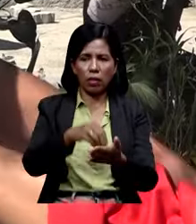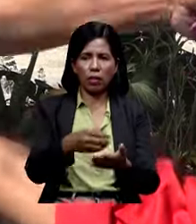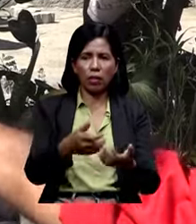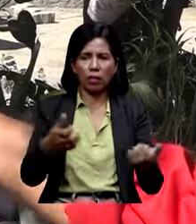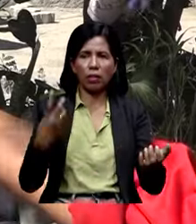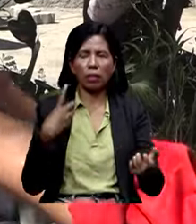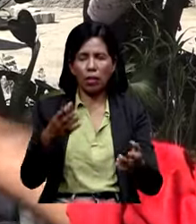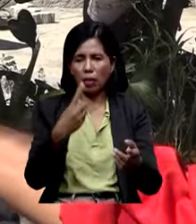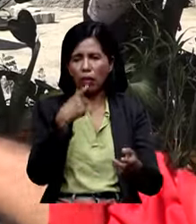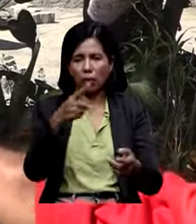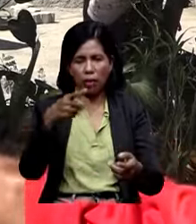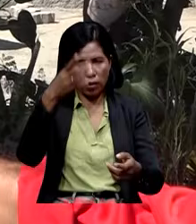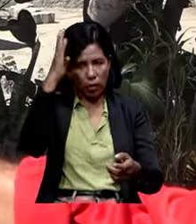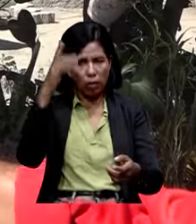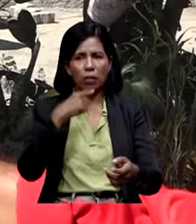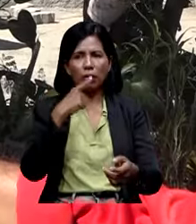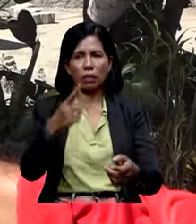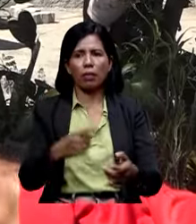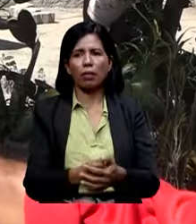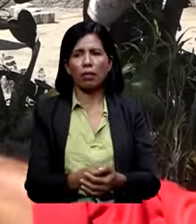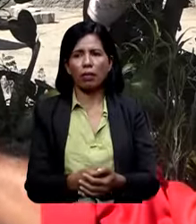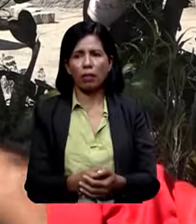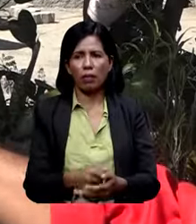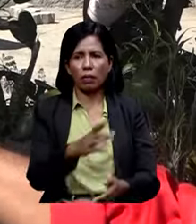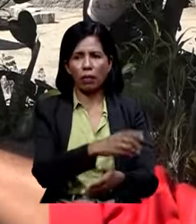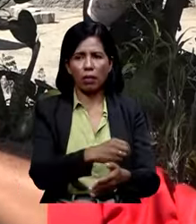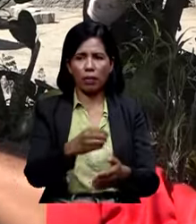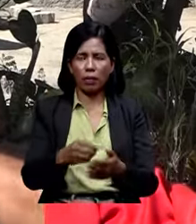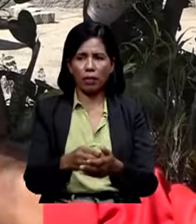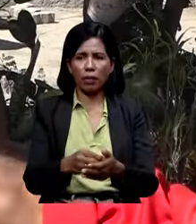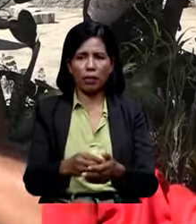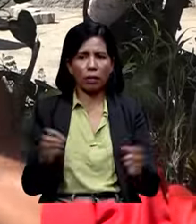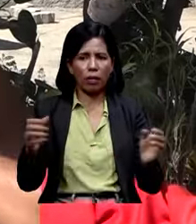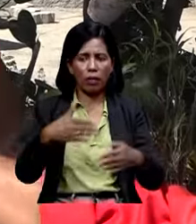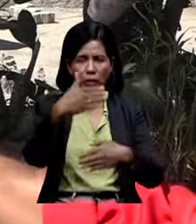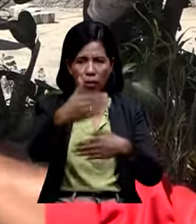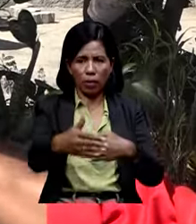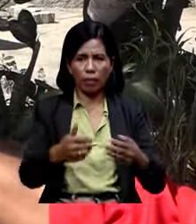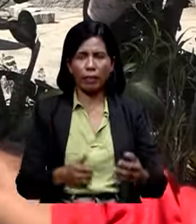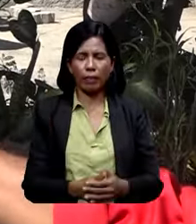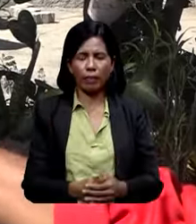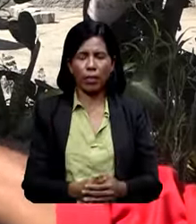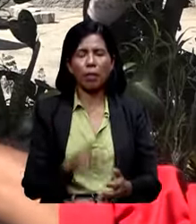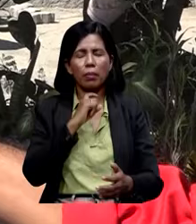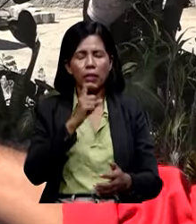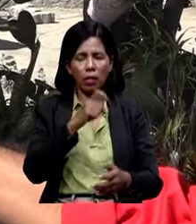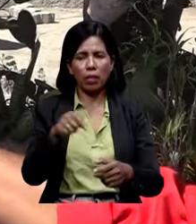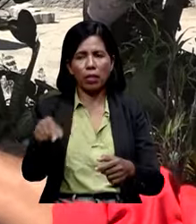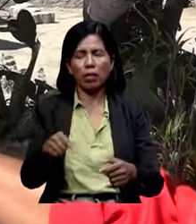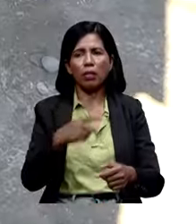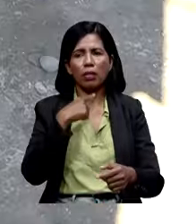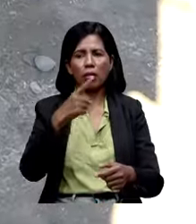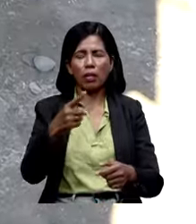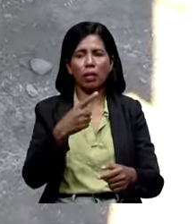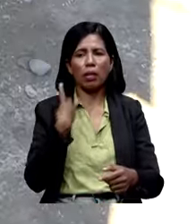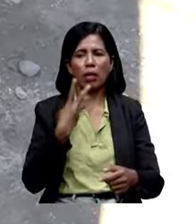aruka senior ne au dia na halu lutu kare ku hal tia par lahia telara ne mak latan hela agora sine senior ne mai hal viral